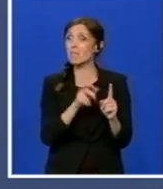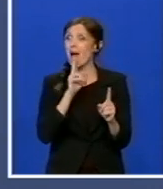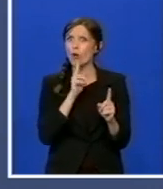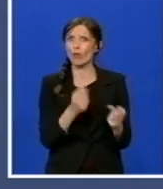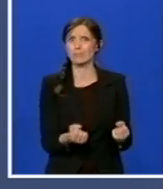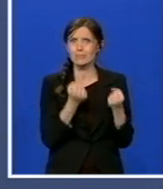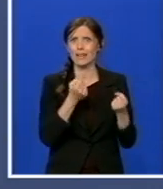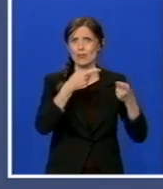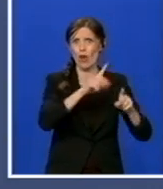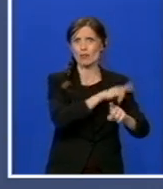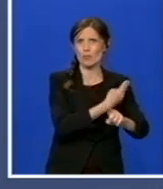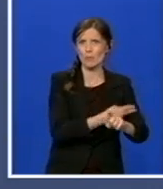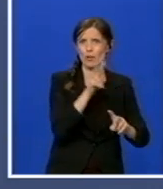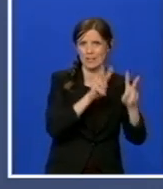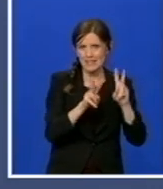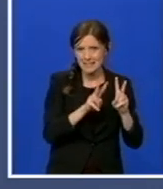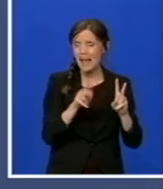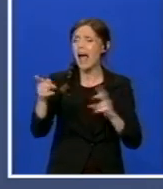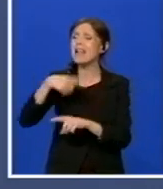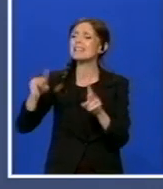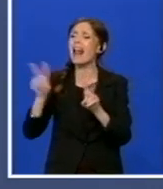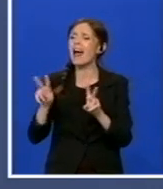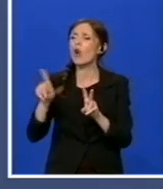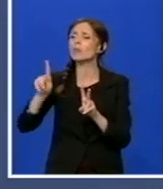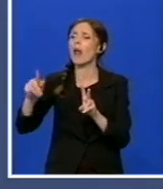interesovanje pokaže jedna osoba da bismo mogli